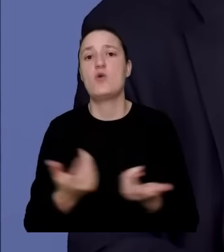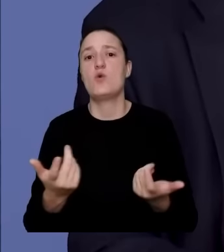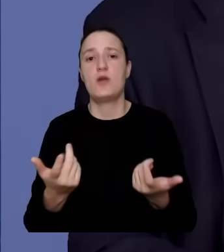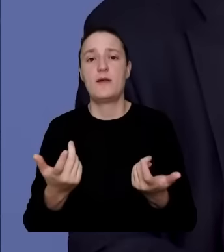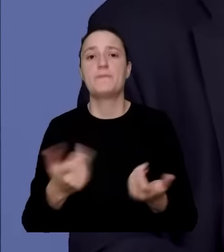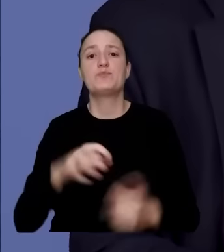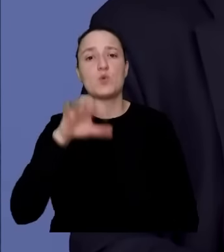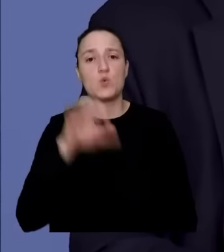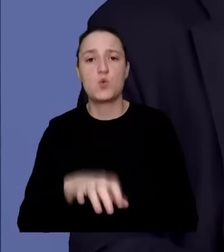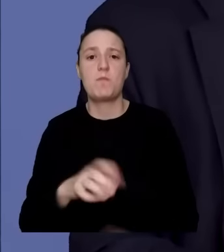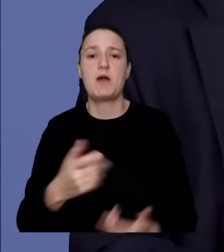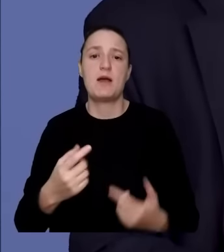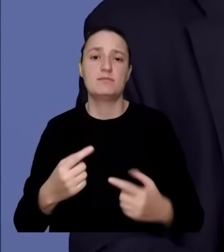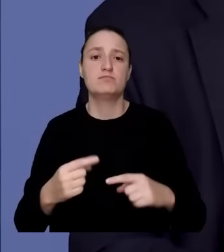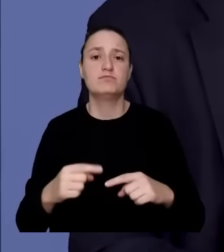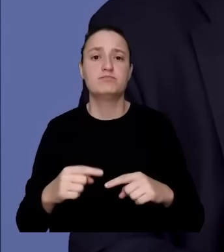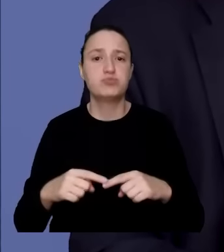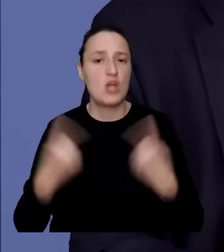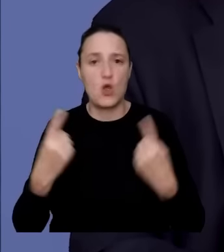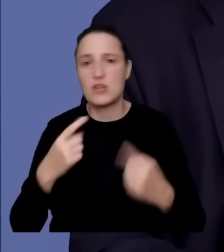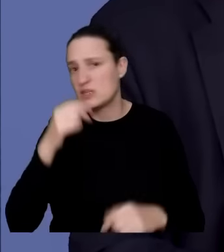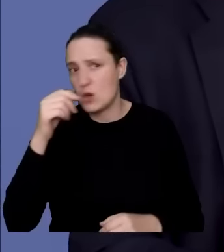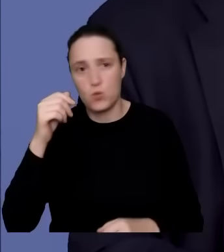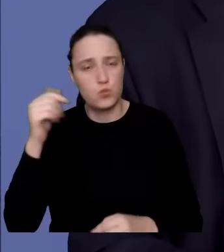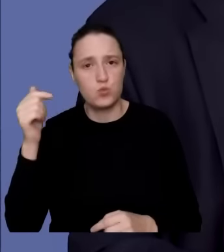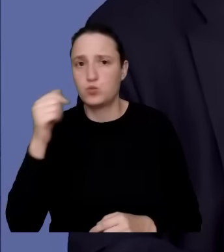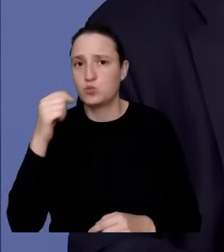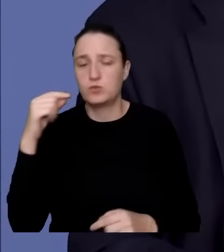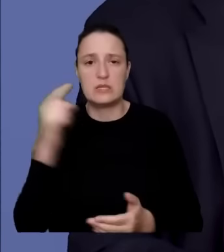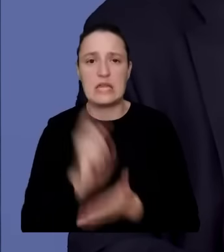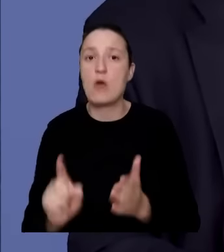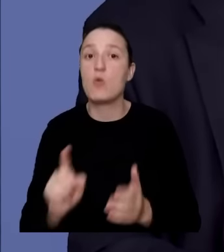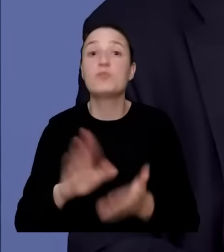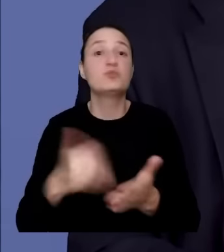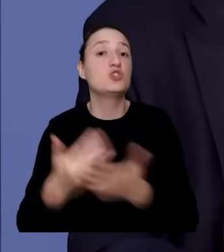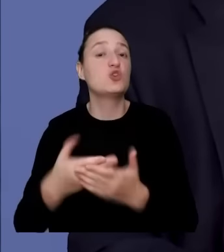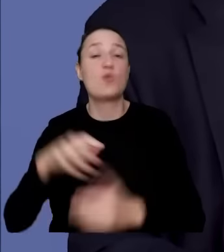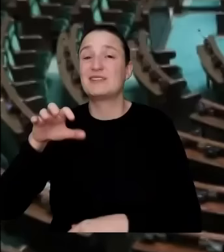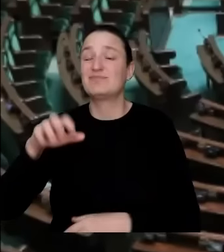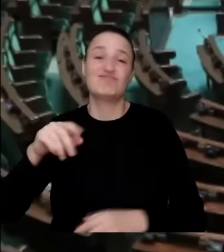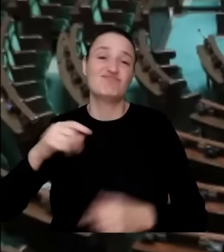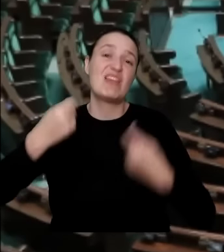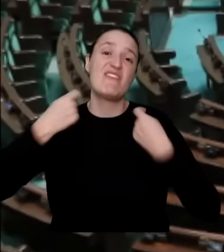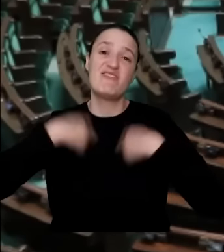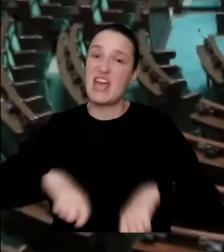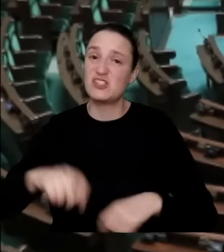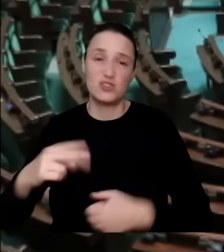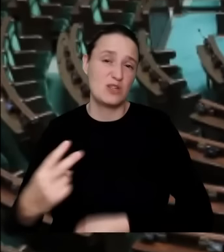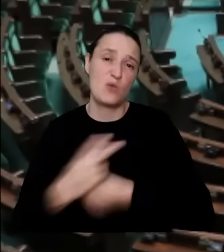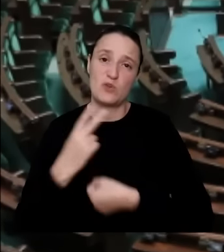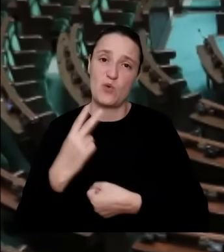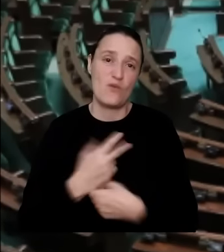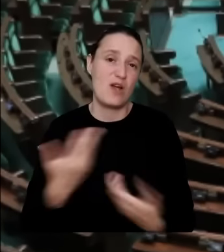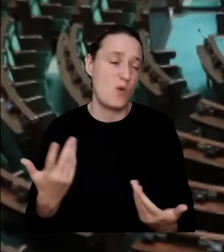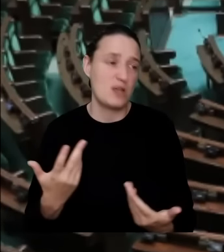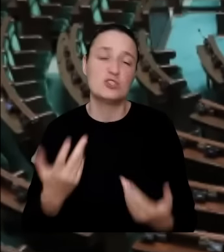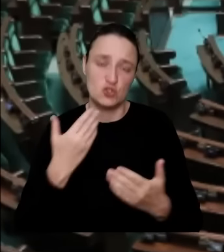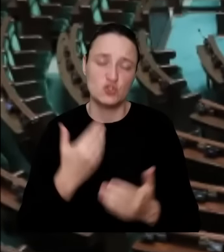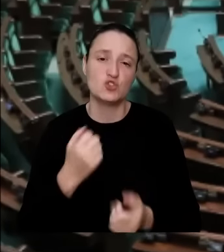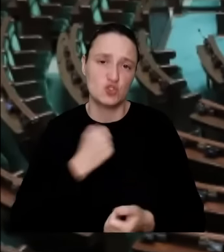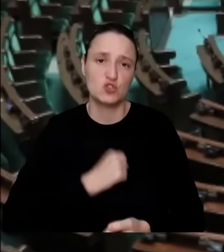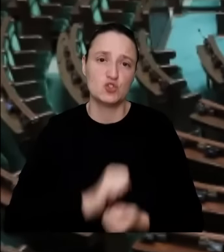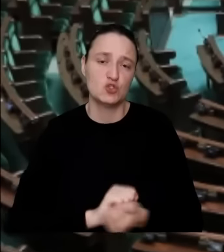elektoratu pochodzącego z ewsi tutaj brakło brakło że tak powiem zaufania szerszej perspektywy o tym mówię bo nawet